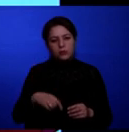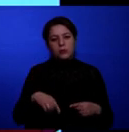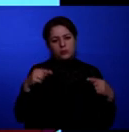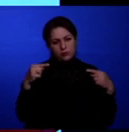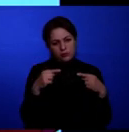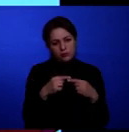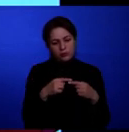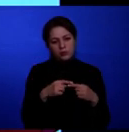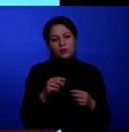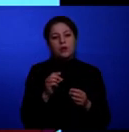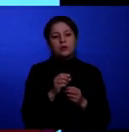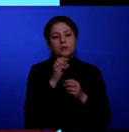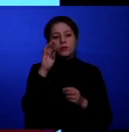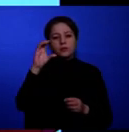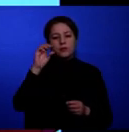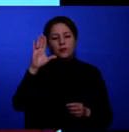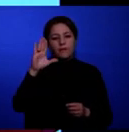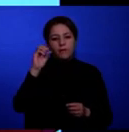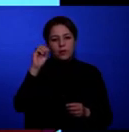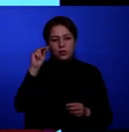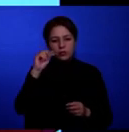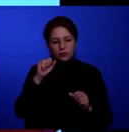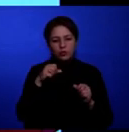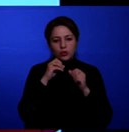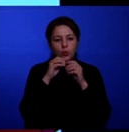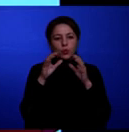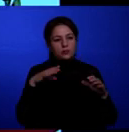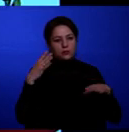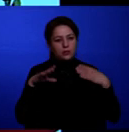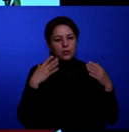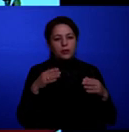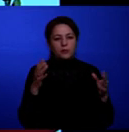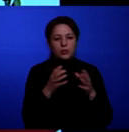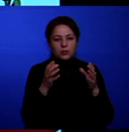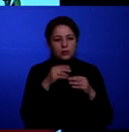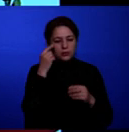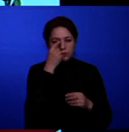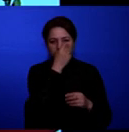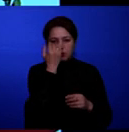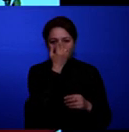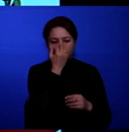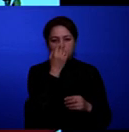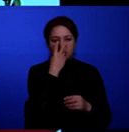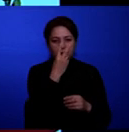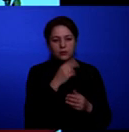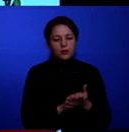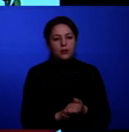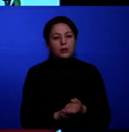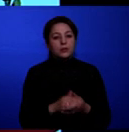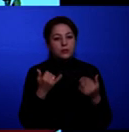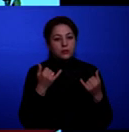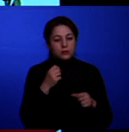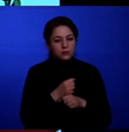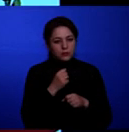задуваем свечи молодцы я думаю вам все было понятно сейчас мы с вами поработаем